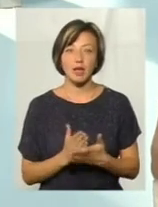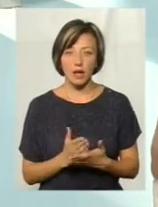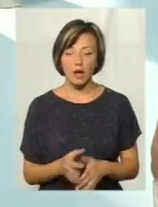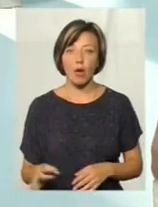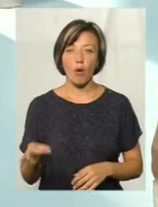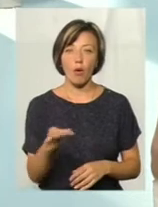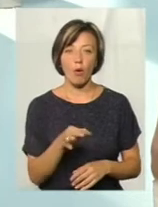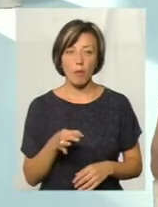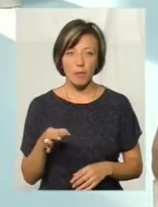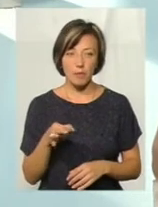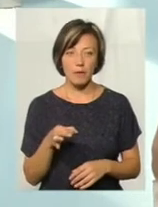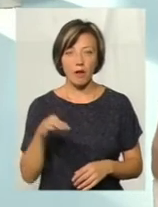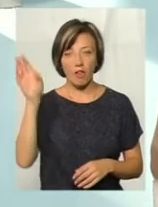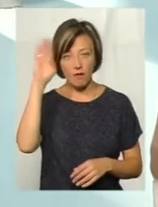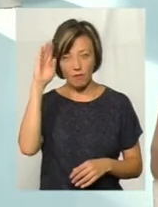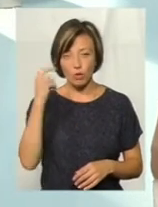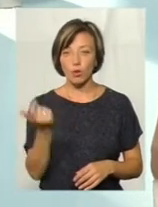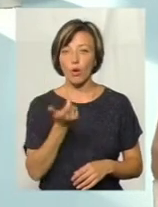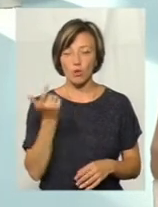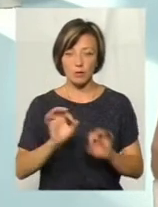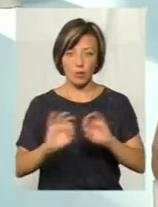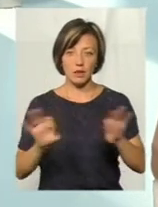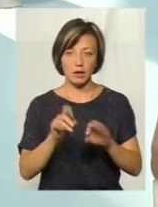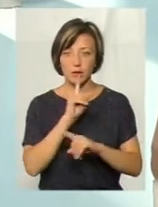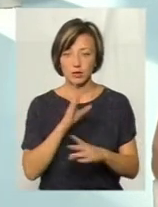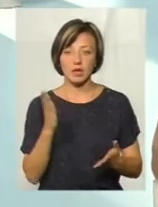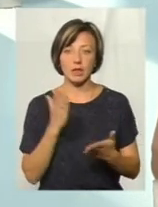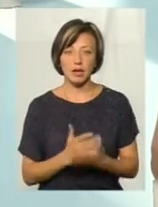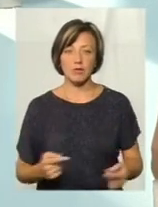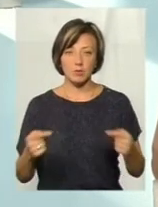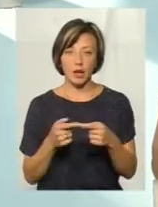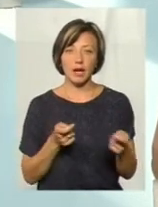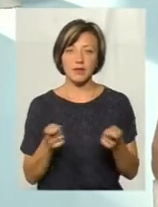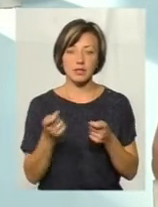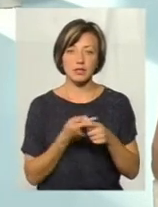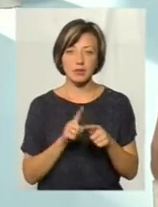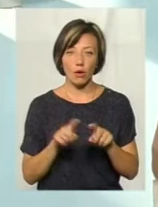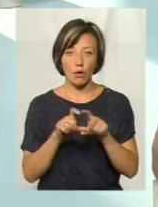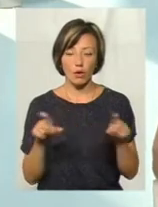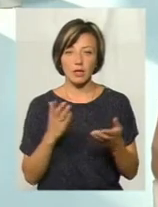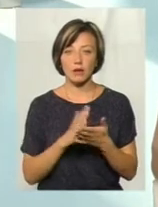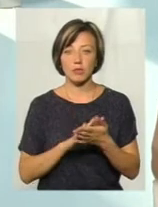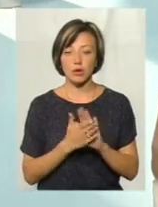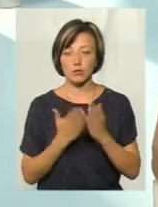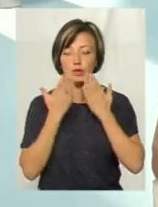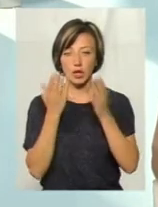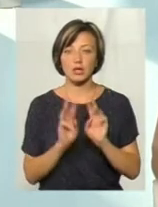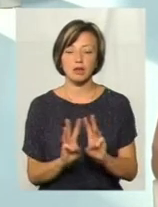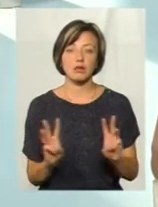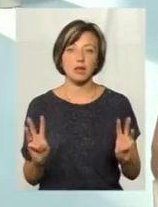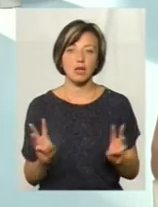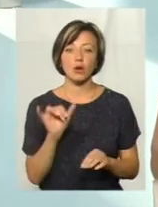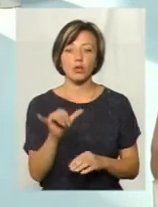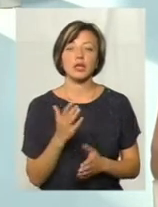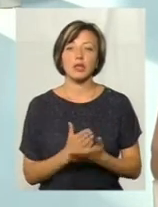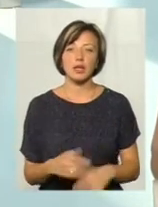облводгосп. Я не буду широко коментувати, тому що є, відповідно, керівництво цього органу, є положення, можна почитати на сайті, так? В них